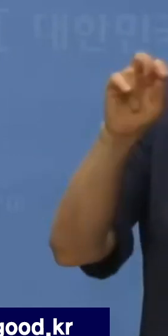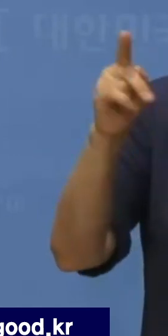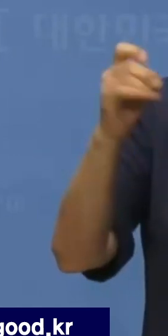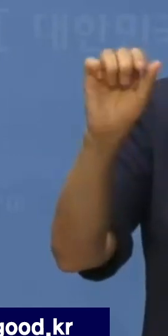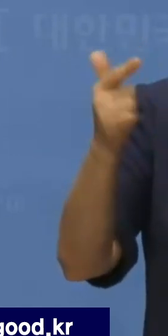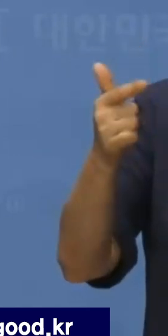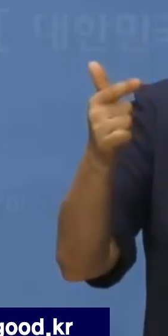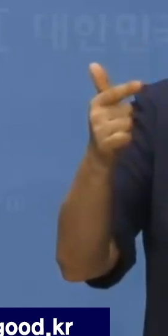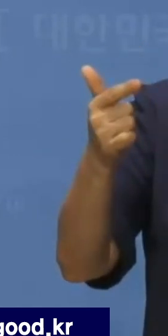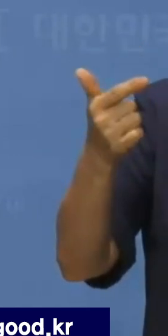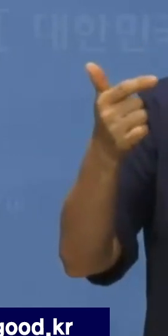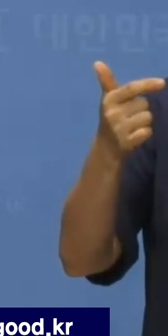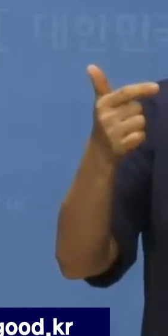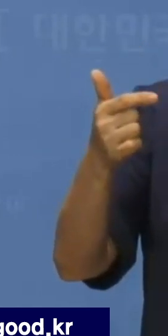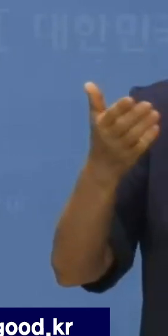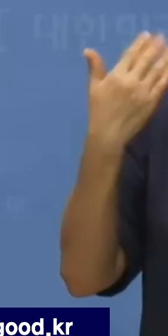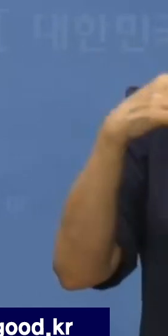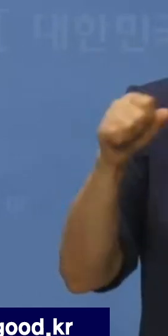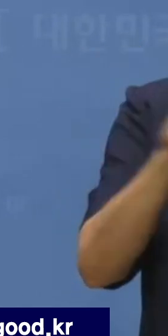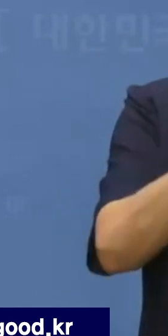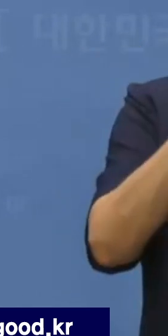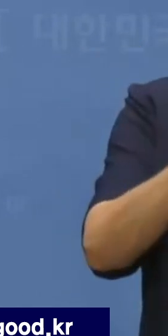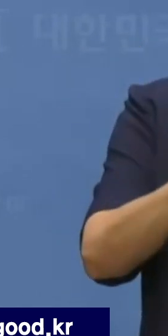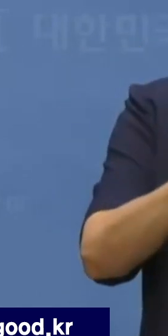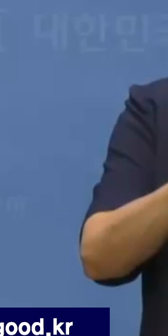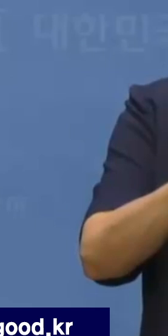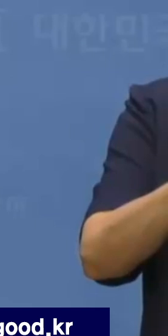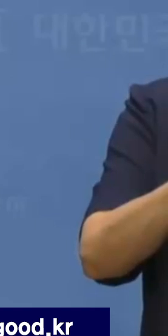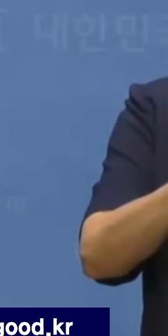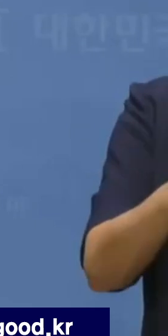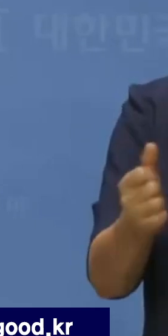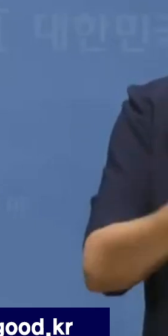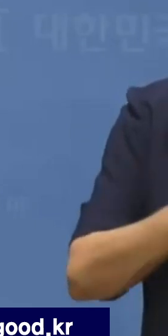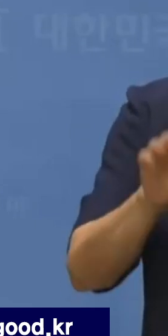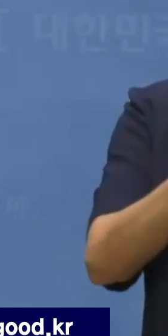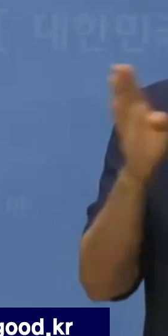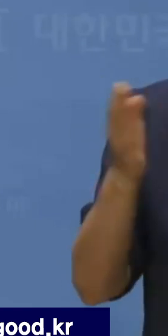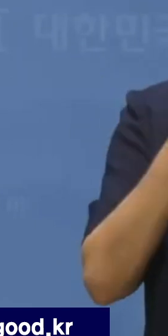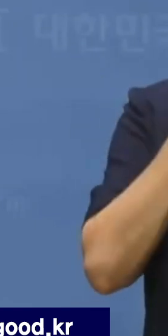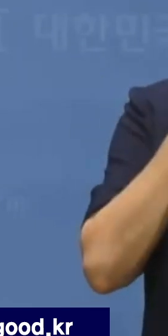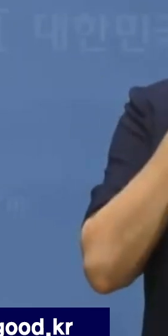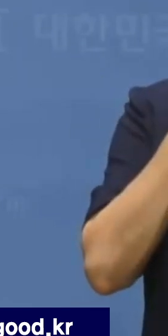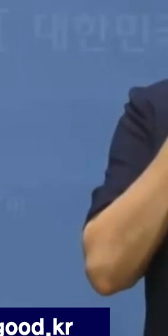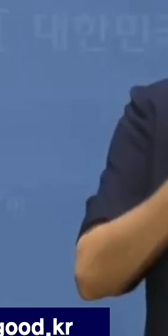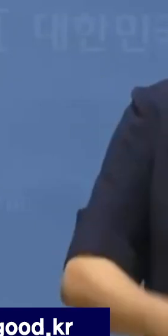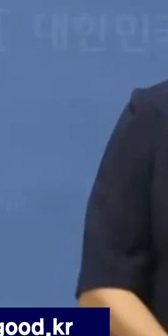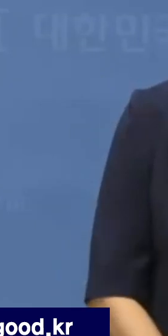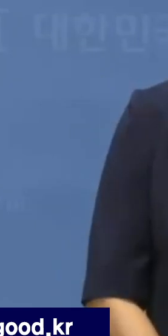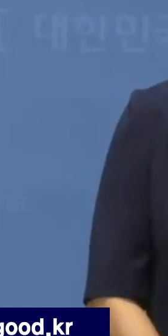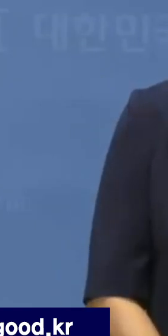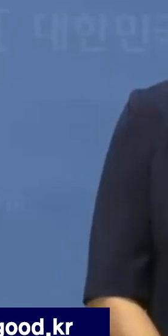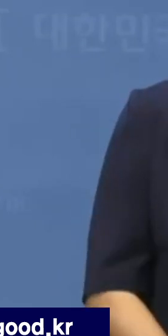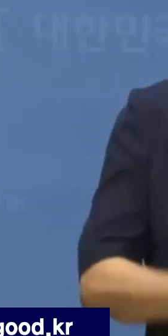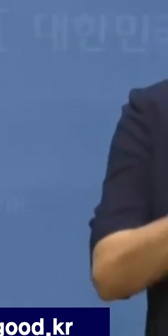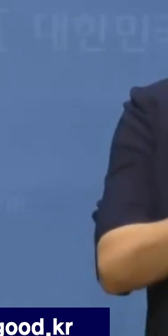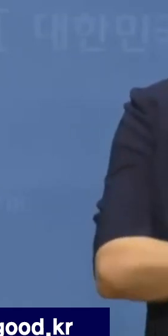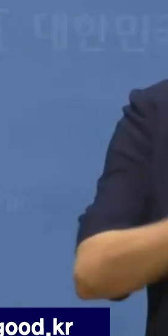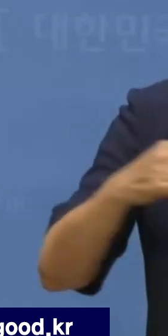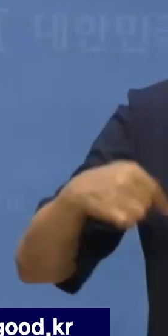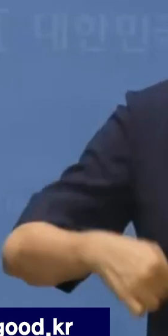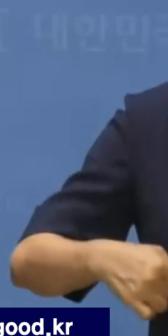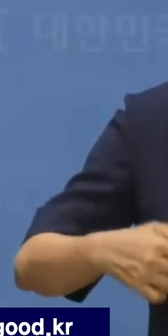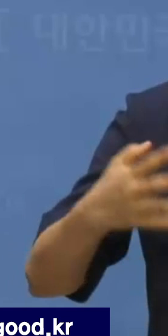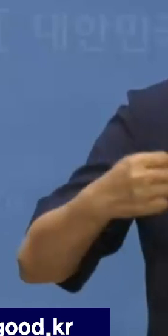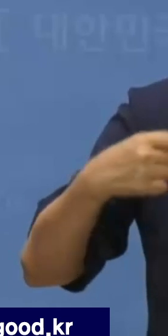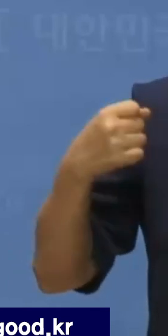이동관 특보 아들의 학폭에 대해서만 학폭위를 열지 않았습니다. 팔과 옆구리